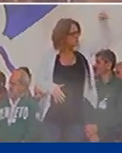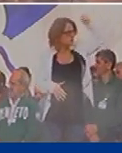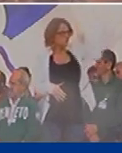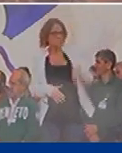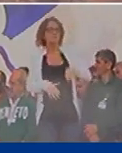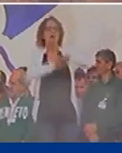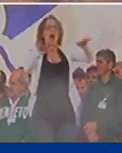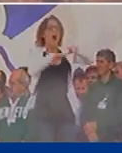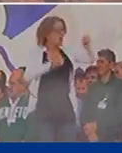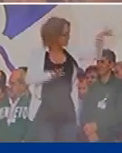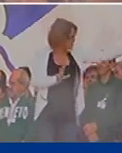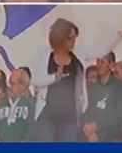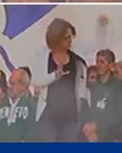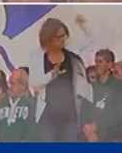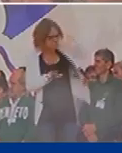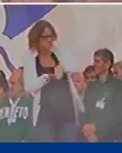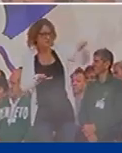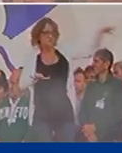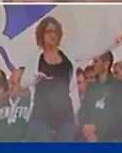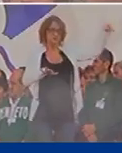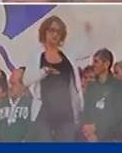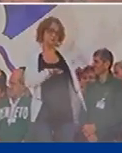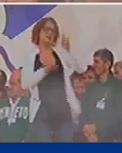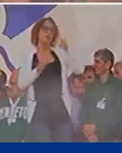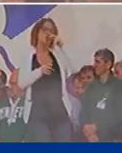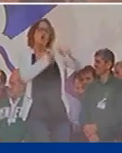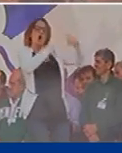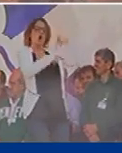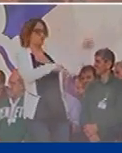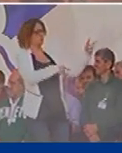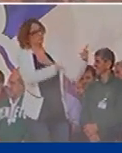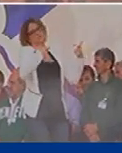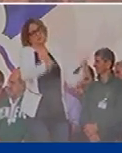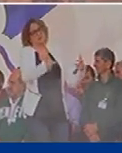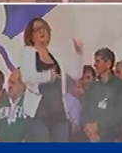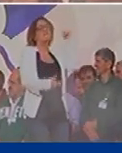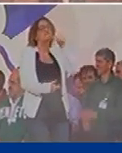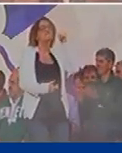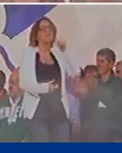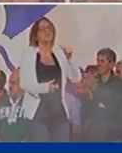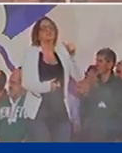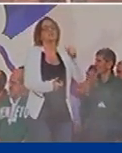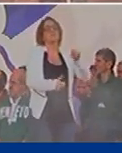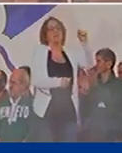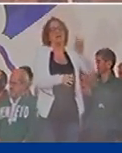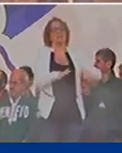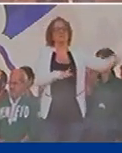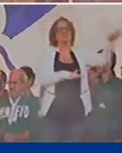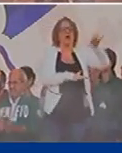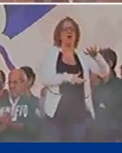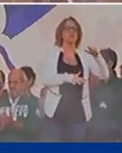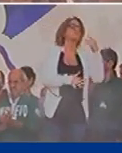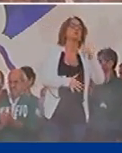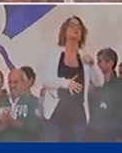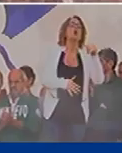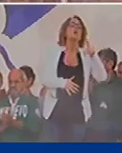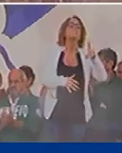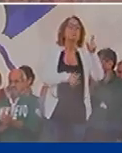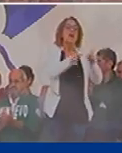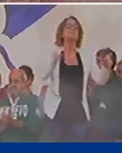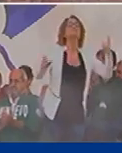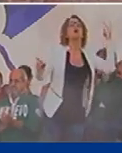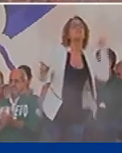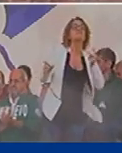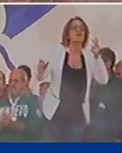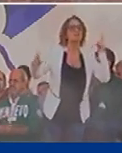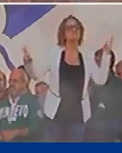mare per portarlo in Italia, gli farebbero un mazzo così ai finti partigiani, i partigiani veri che sono morti